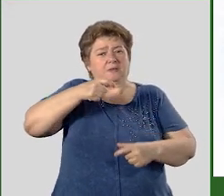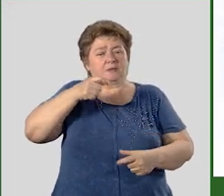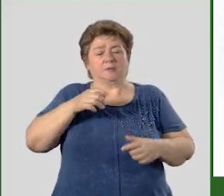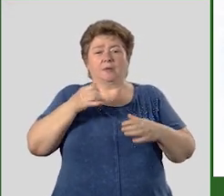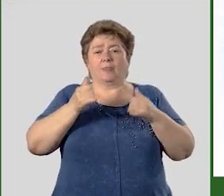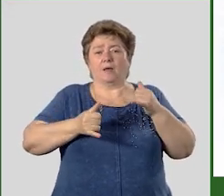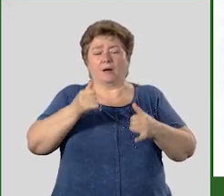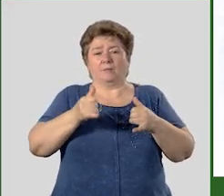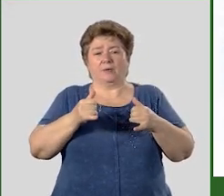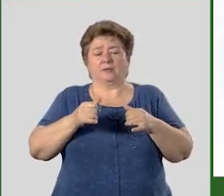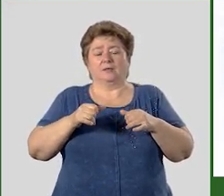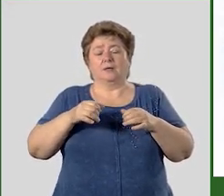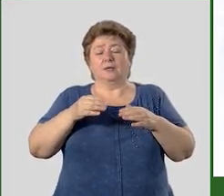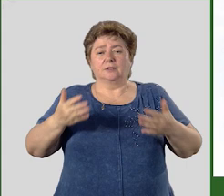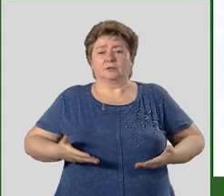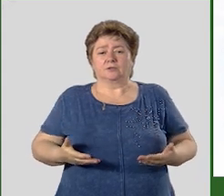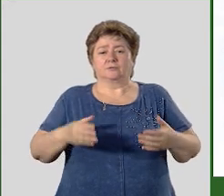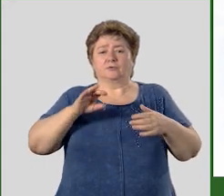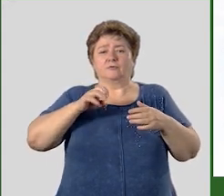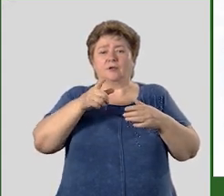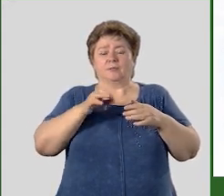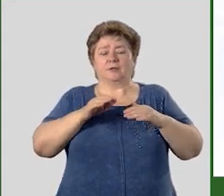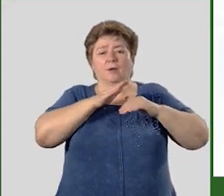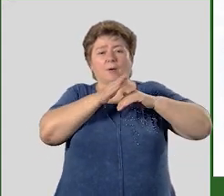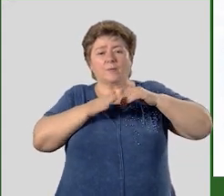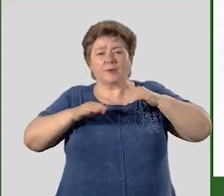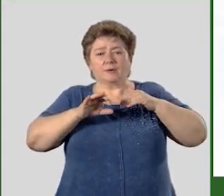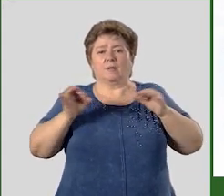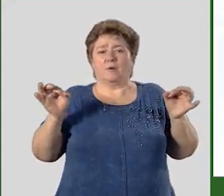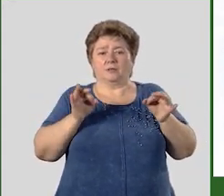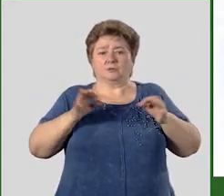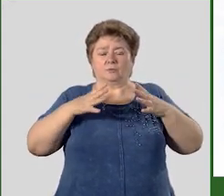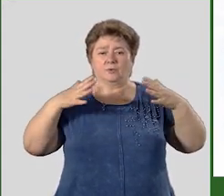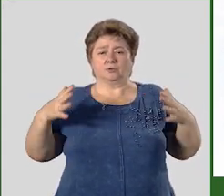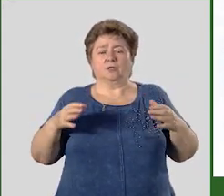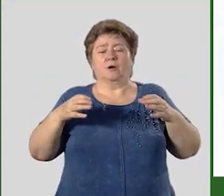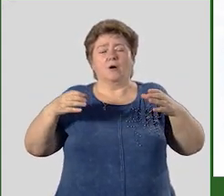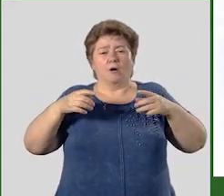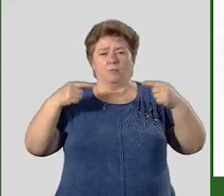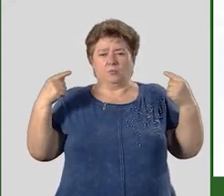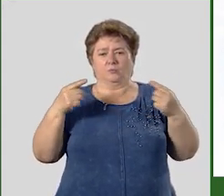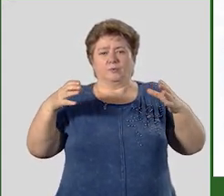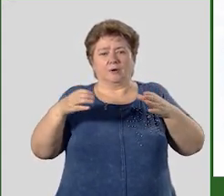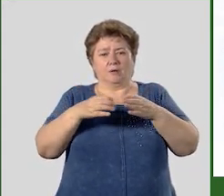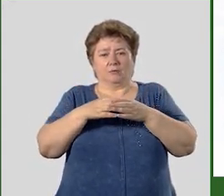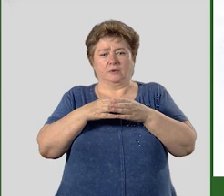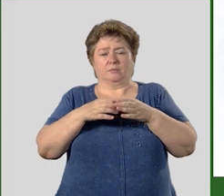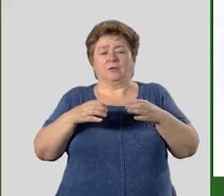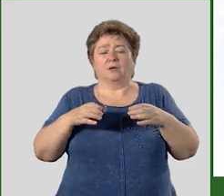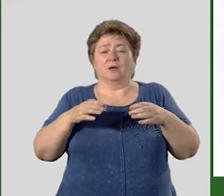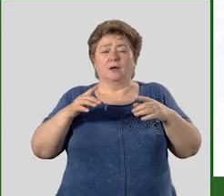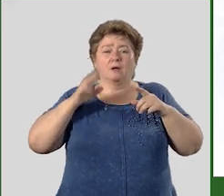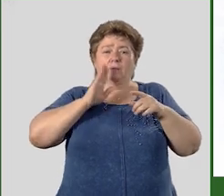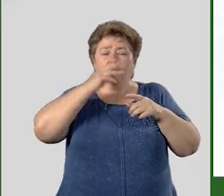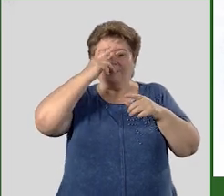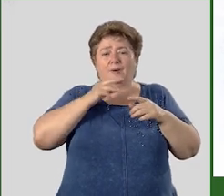ногами. Селятся фламинги по берегам больших озер огромными колониями.